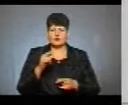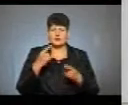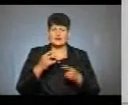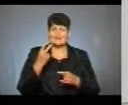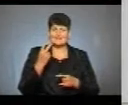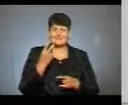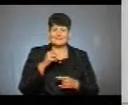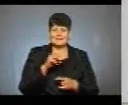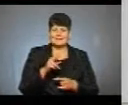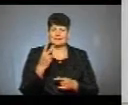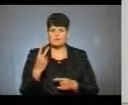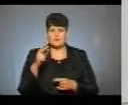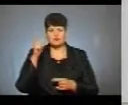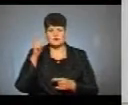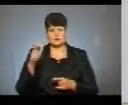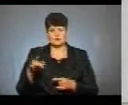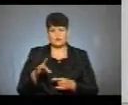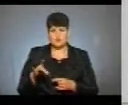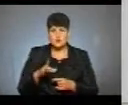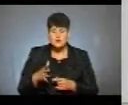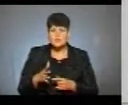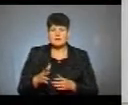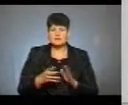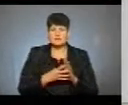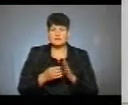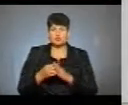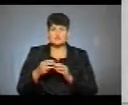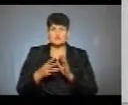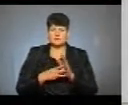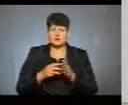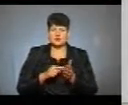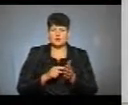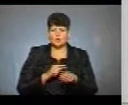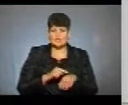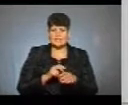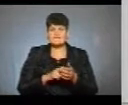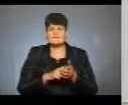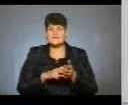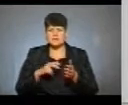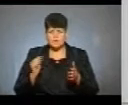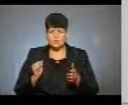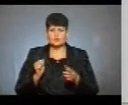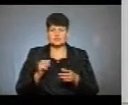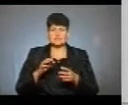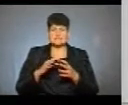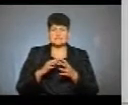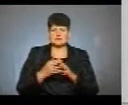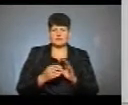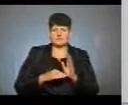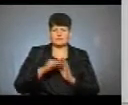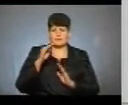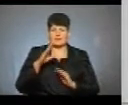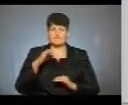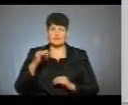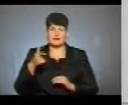Т2 в Чортківському районі. З 9 до 18 години відключать передавачі на станції, розташовані в селі Горішня Вигнанка